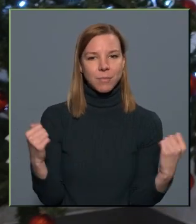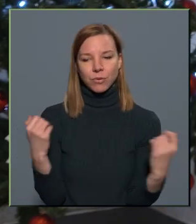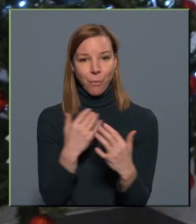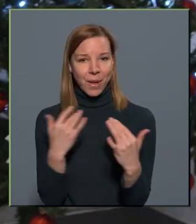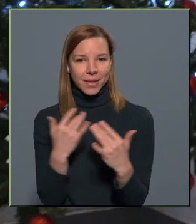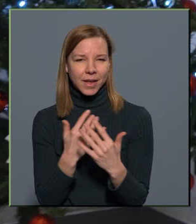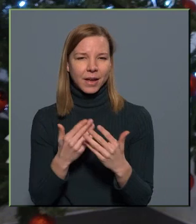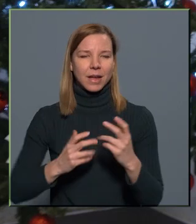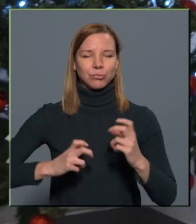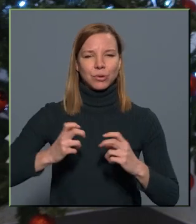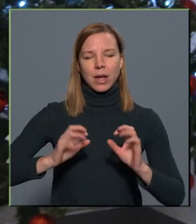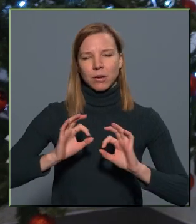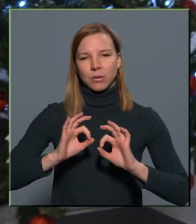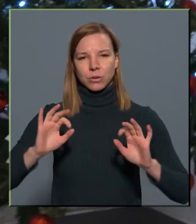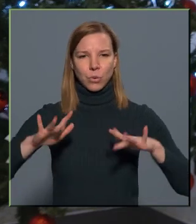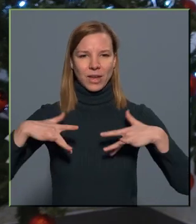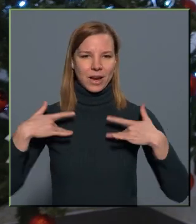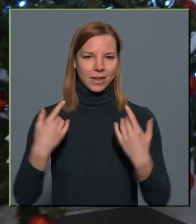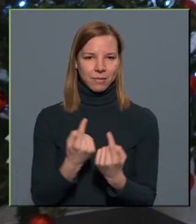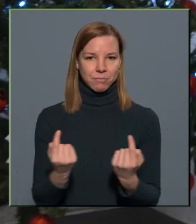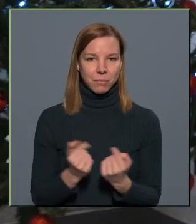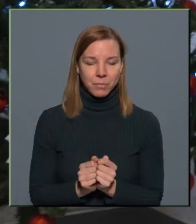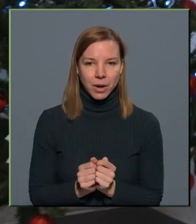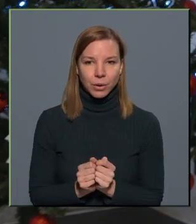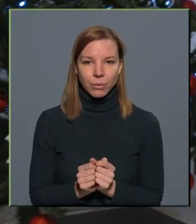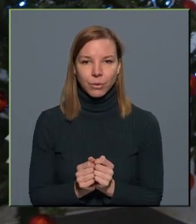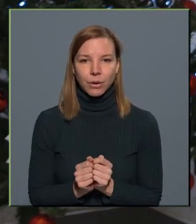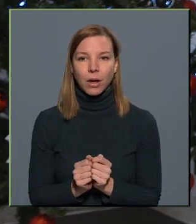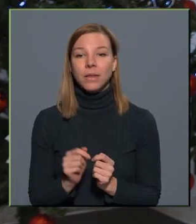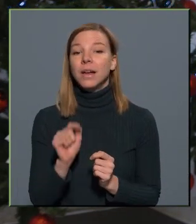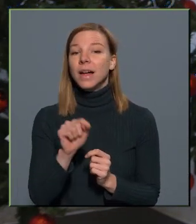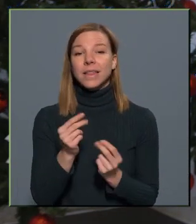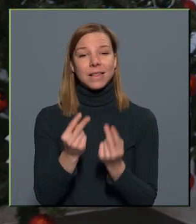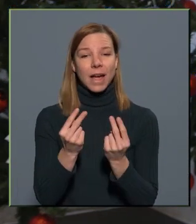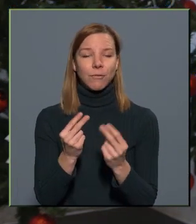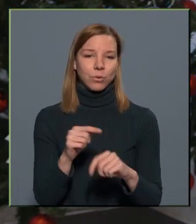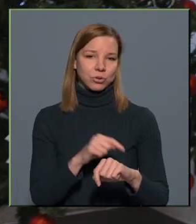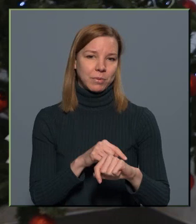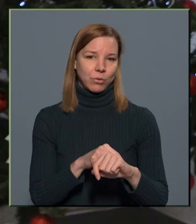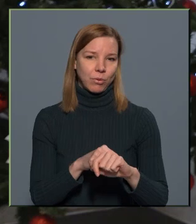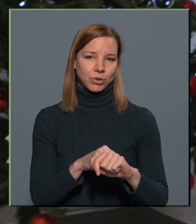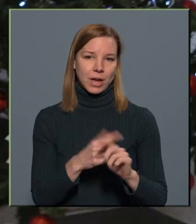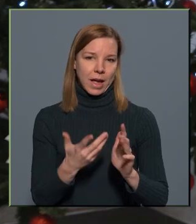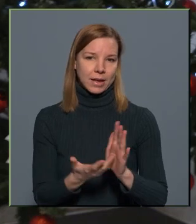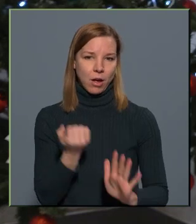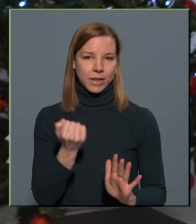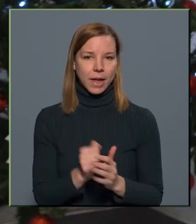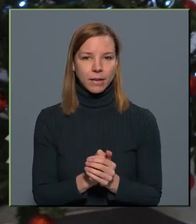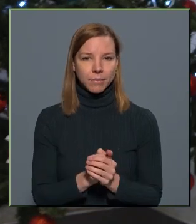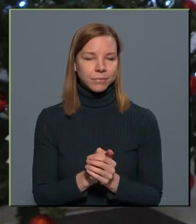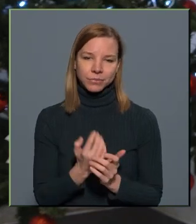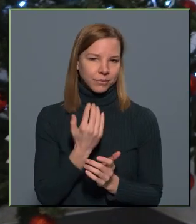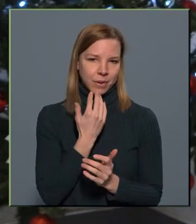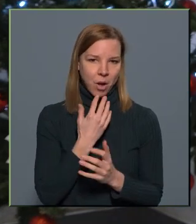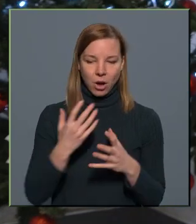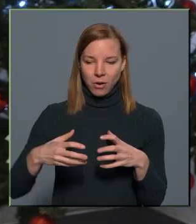érezzék magukat. Ezek a legfontosabb idők, amiket kit kell használni, amíg lehet. Én ezért nem is szaporítanám a szót,